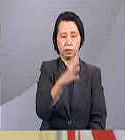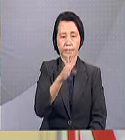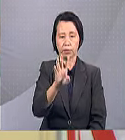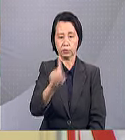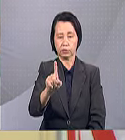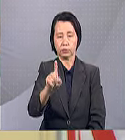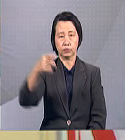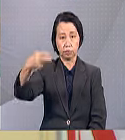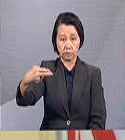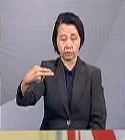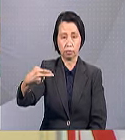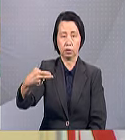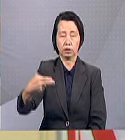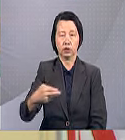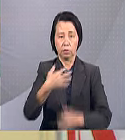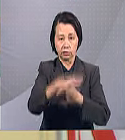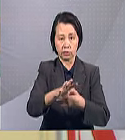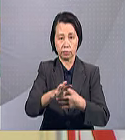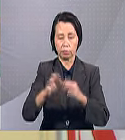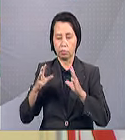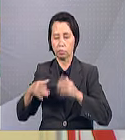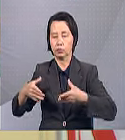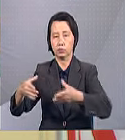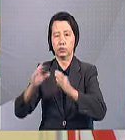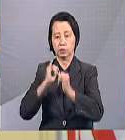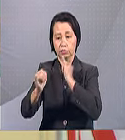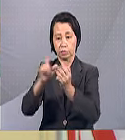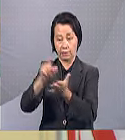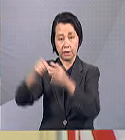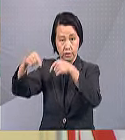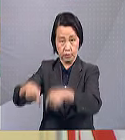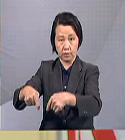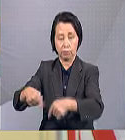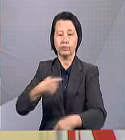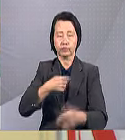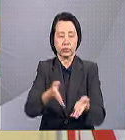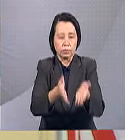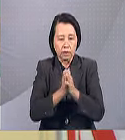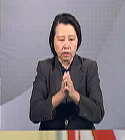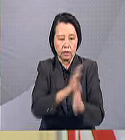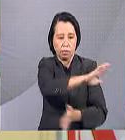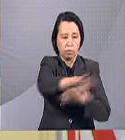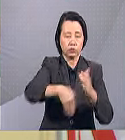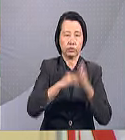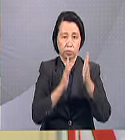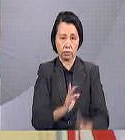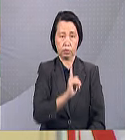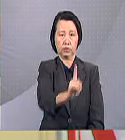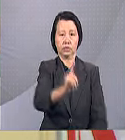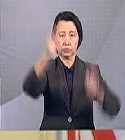1441 Hijrah sejurus lepas sidang media ini. Saya juga menyeru seluruh umat Islam di